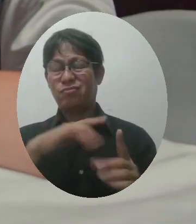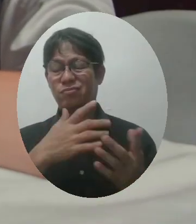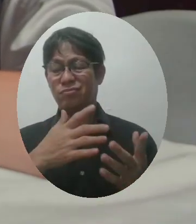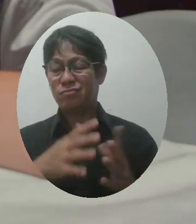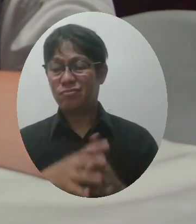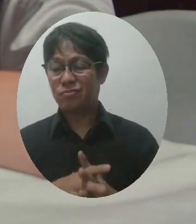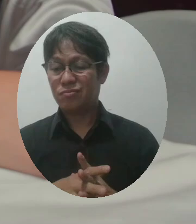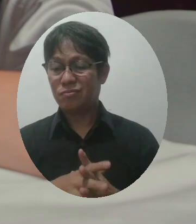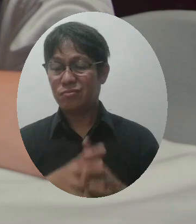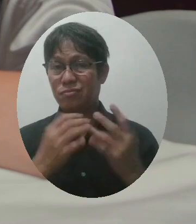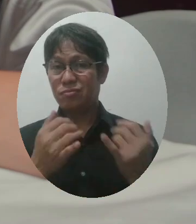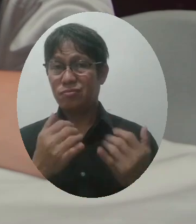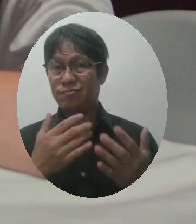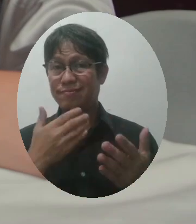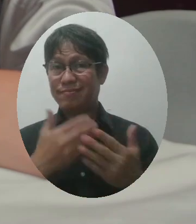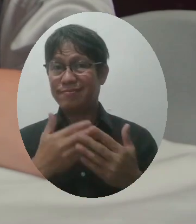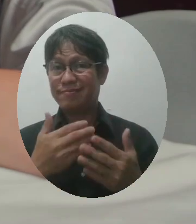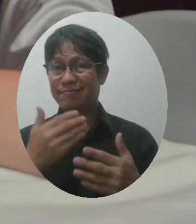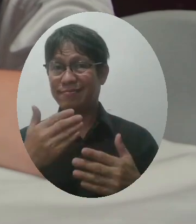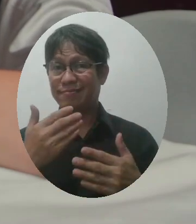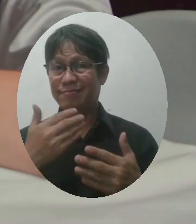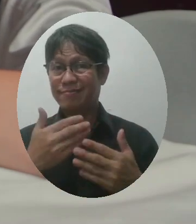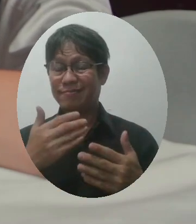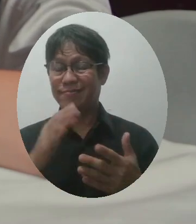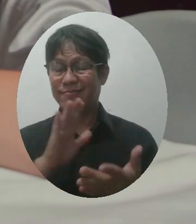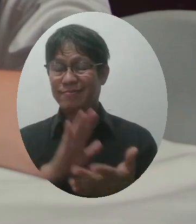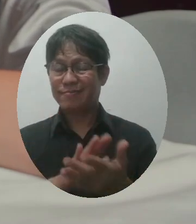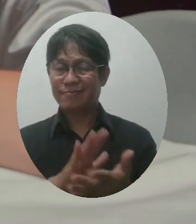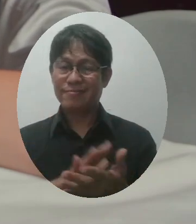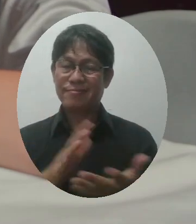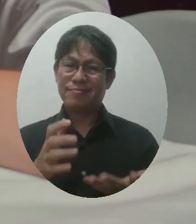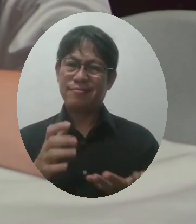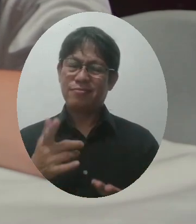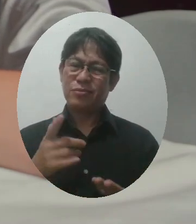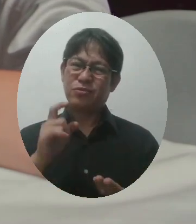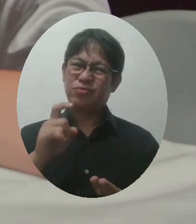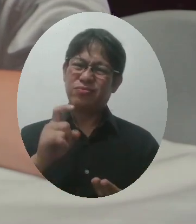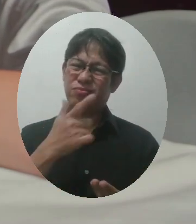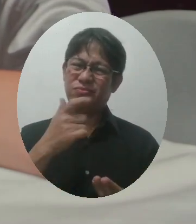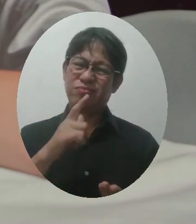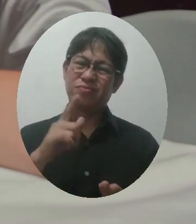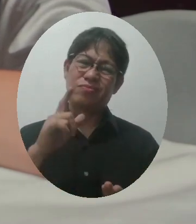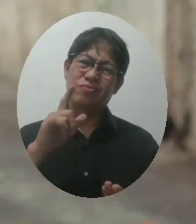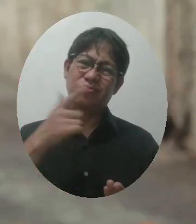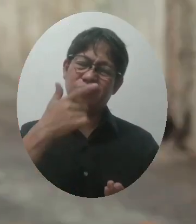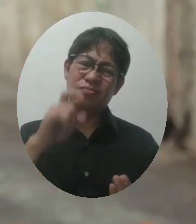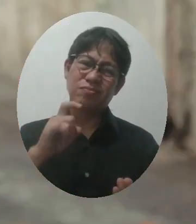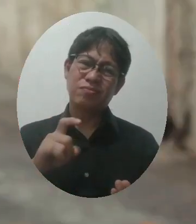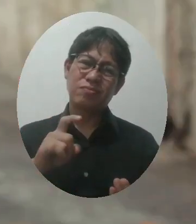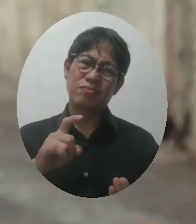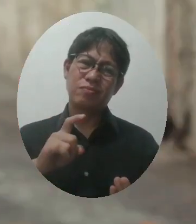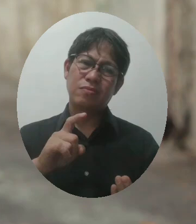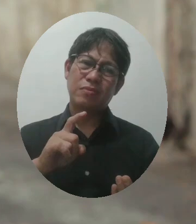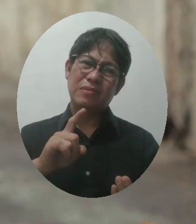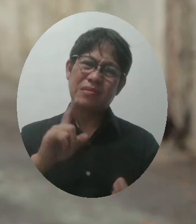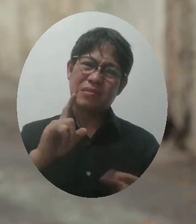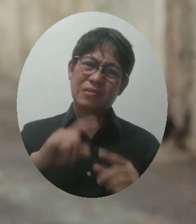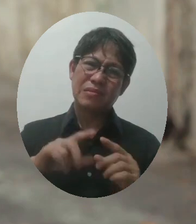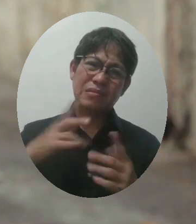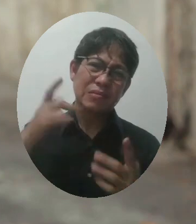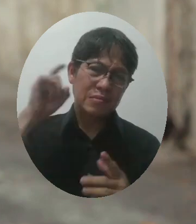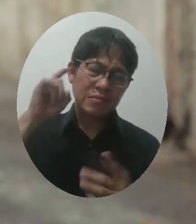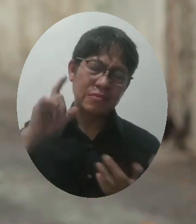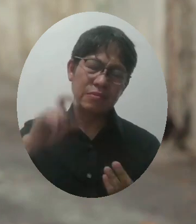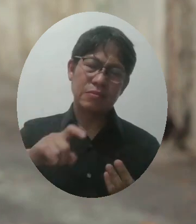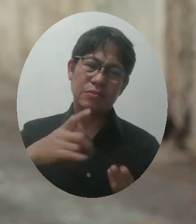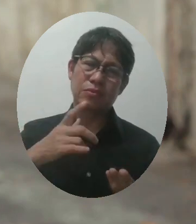So, kami po, madali na rin namin dahil nga hirap na siya nang walang hearing aid. Para po sa pasukan, may magamit